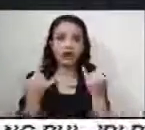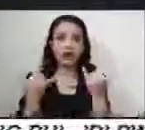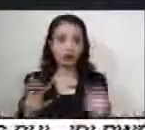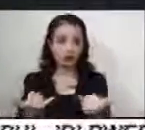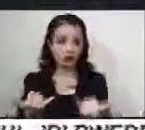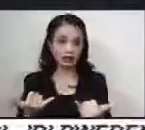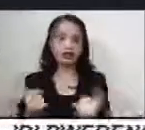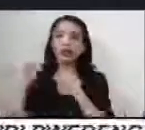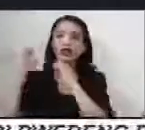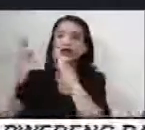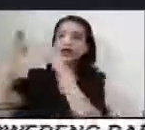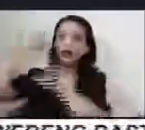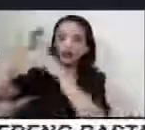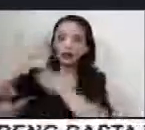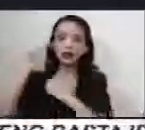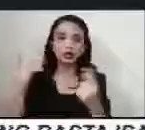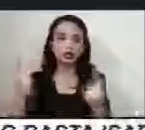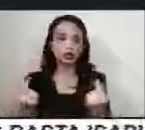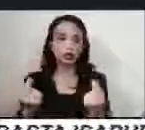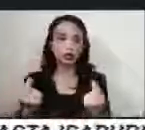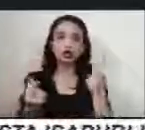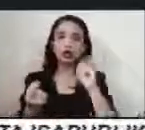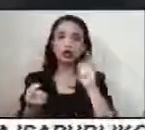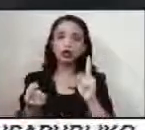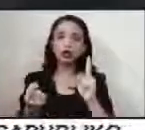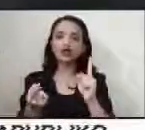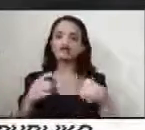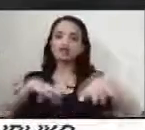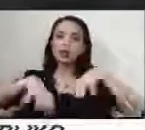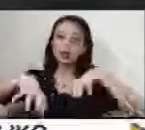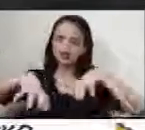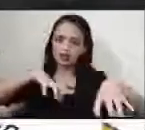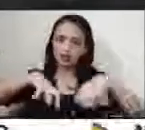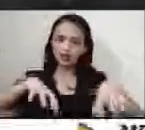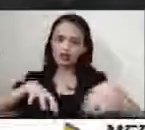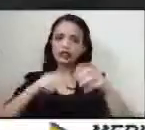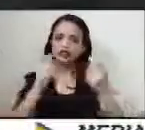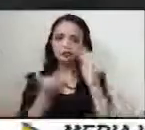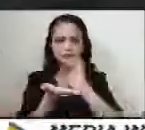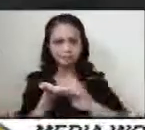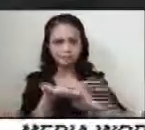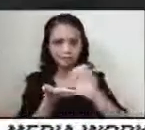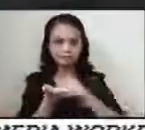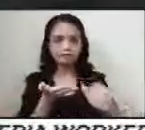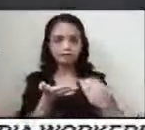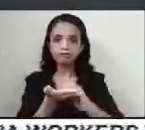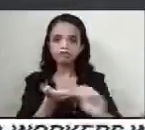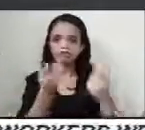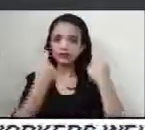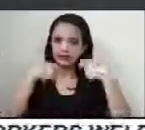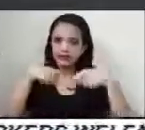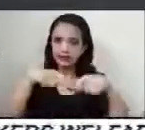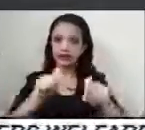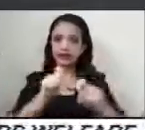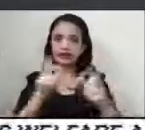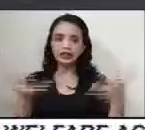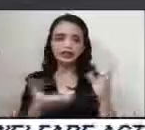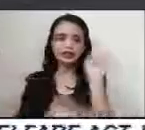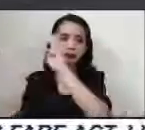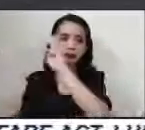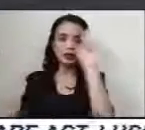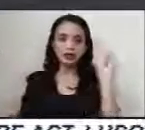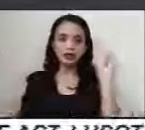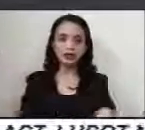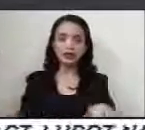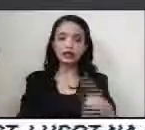na nagkakahalaga ng 100,000 pesos. Ayon sa kanyang mga magulang, gustong maging robotics expert ng kanilang